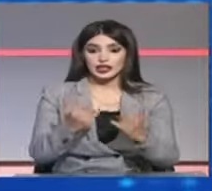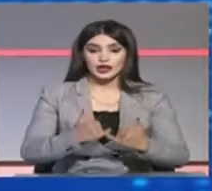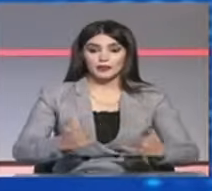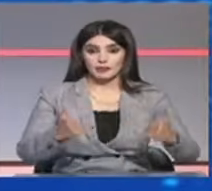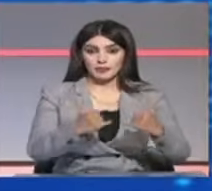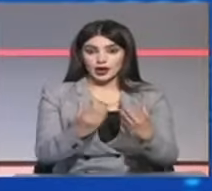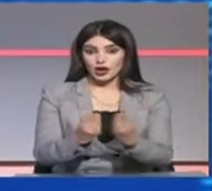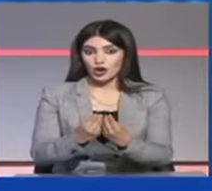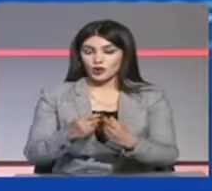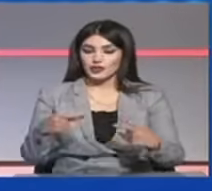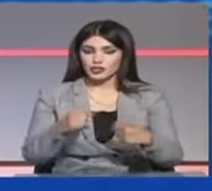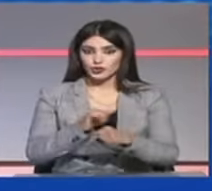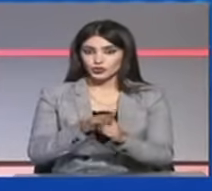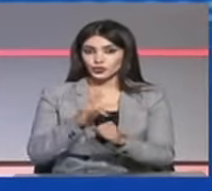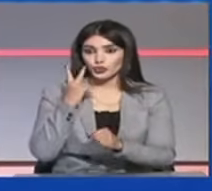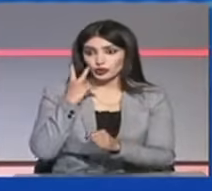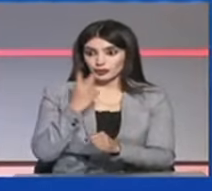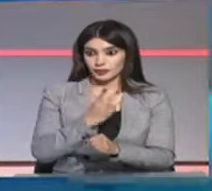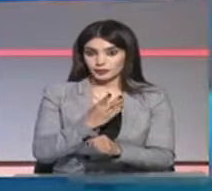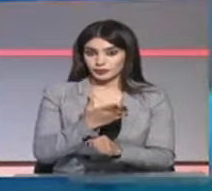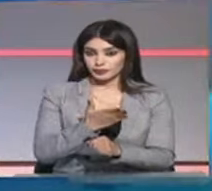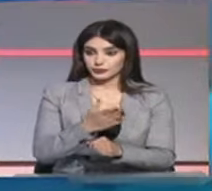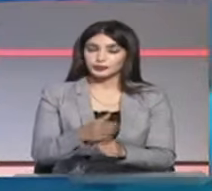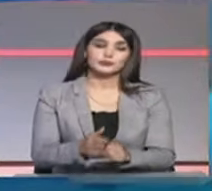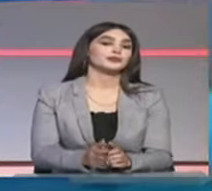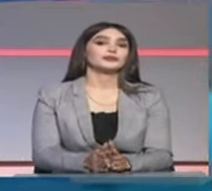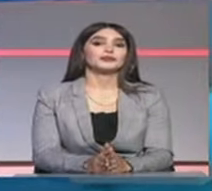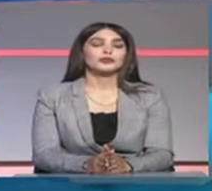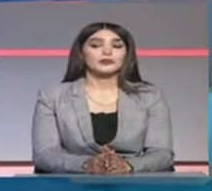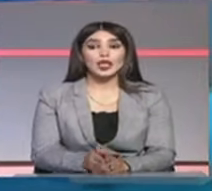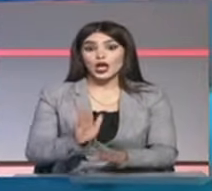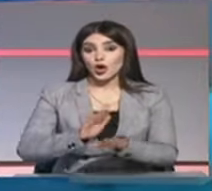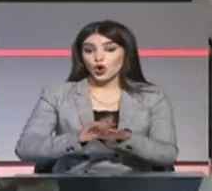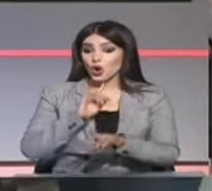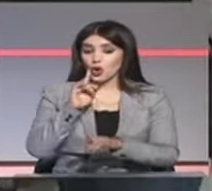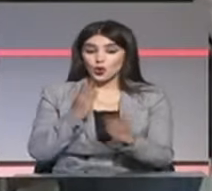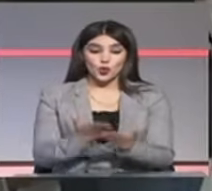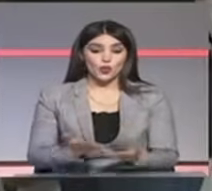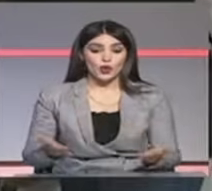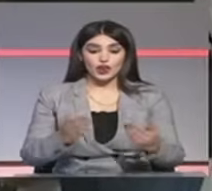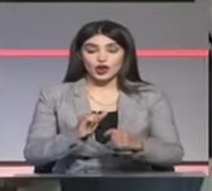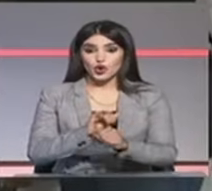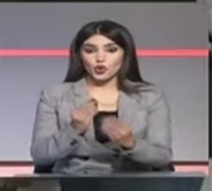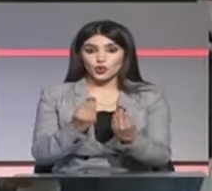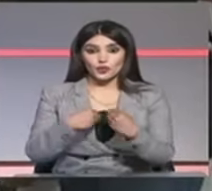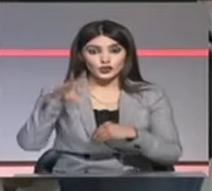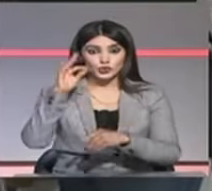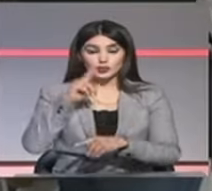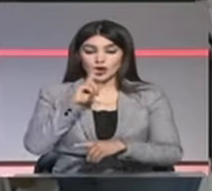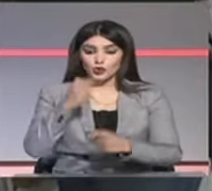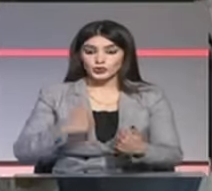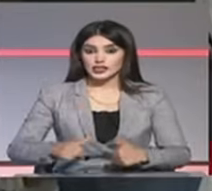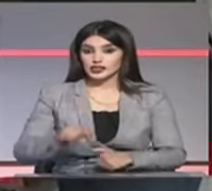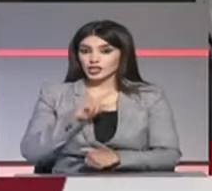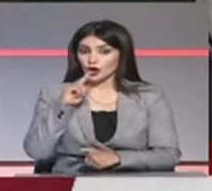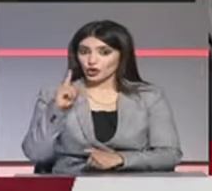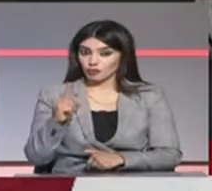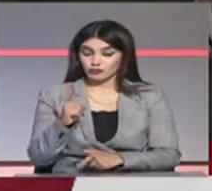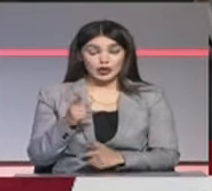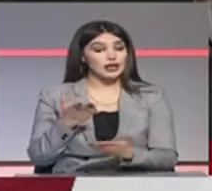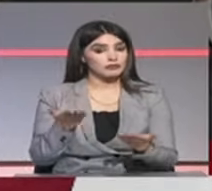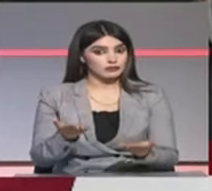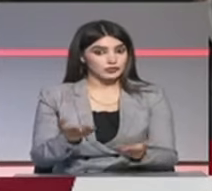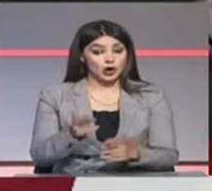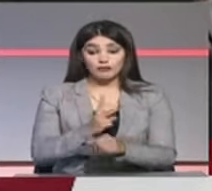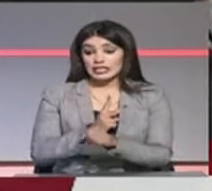العلميه لمجابهه كونه في توصيف الوضع العربي العام رئيس الحكومه يشبه المشي شيء انه